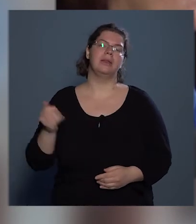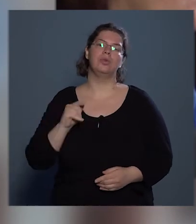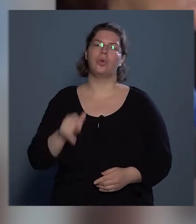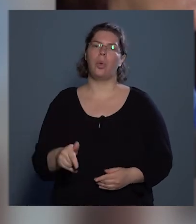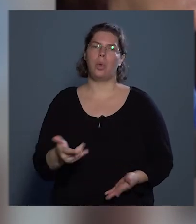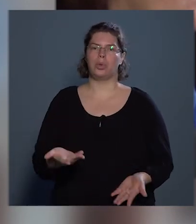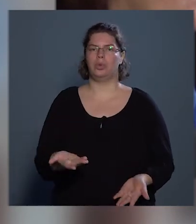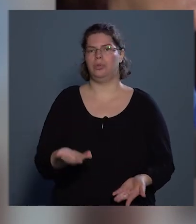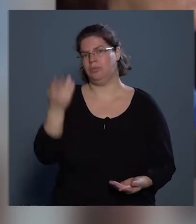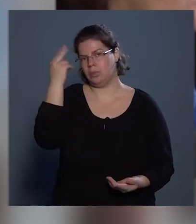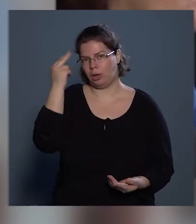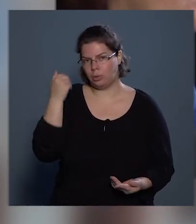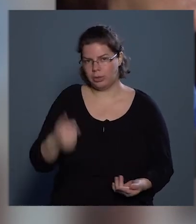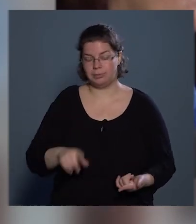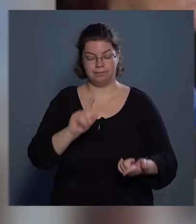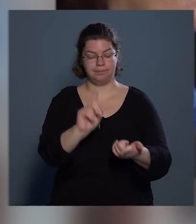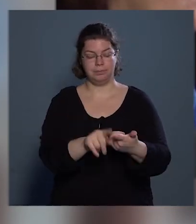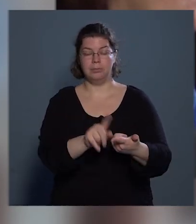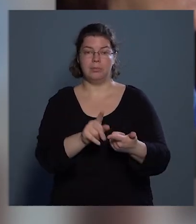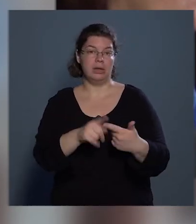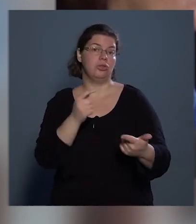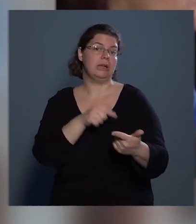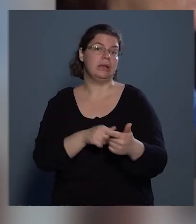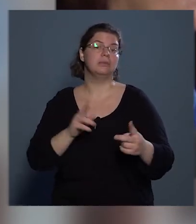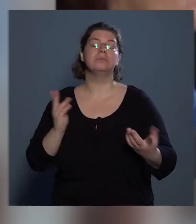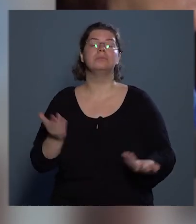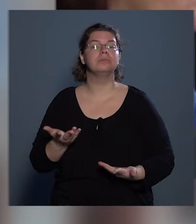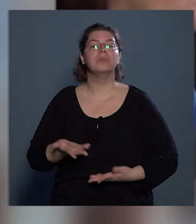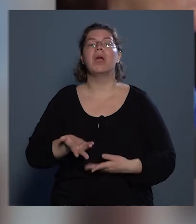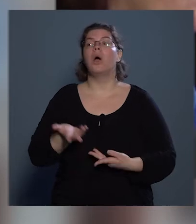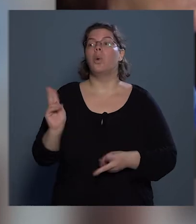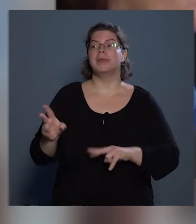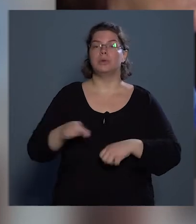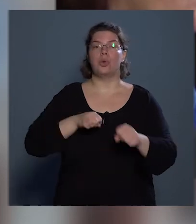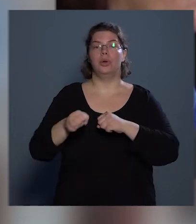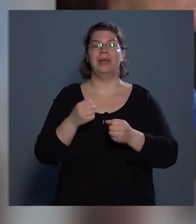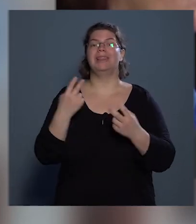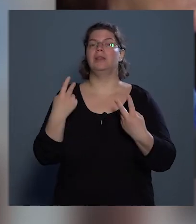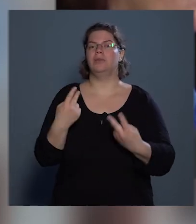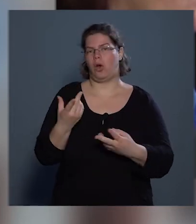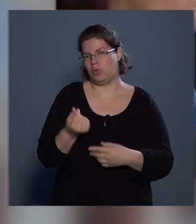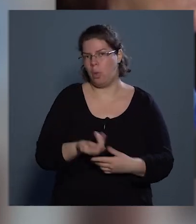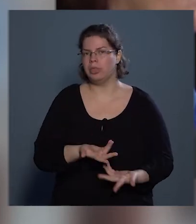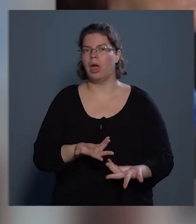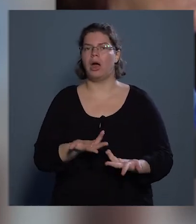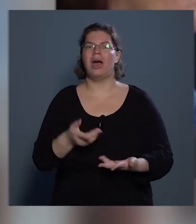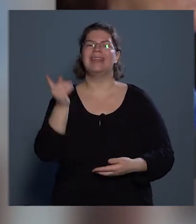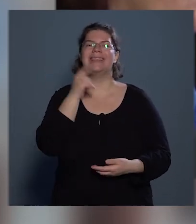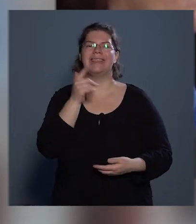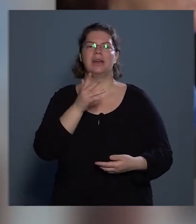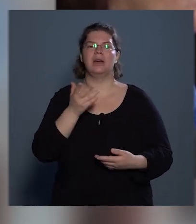tanuljanak. A másik célunk az lehet, hogy az önkormányzat vagyona, a Tátratéri piac